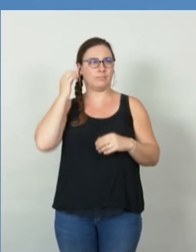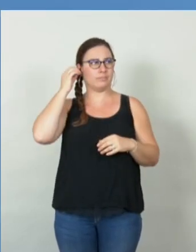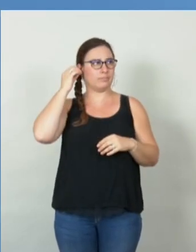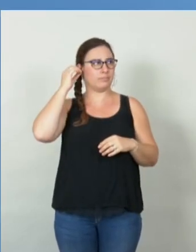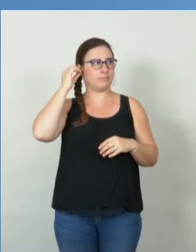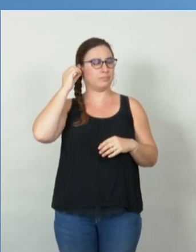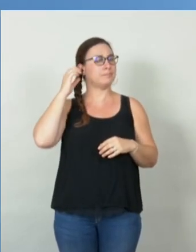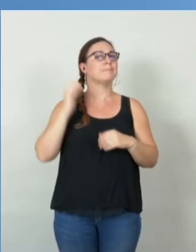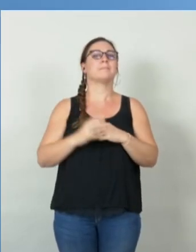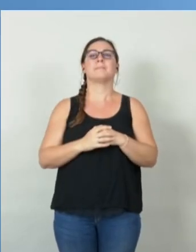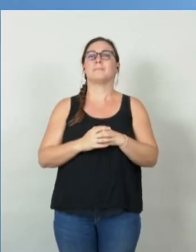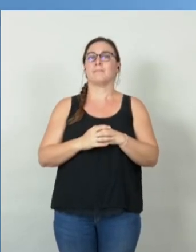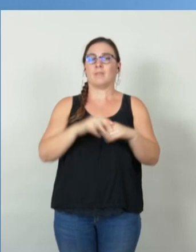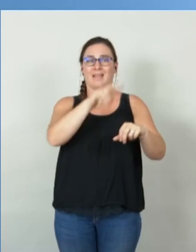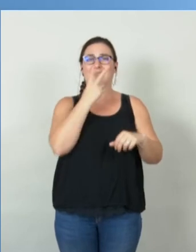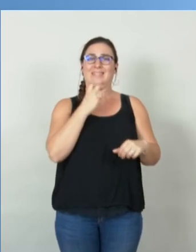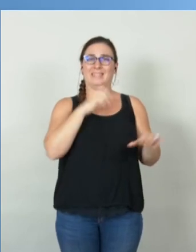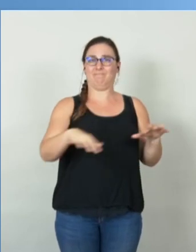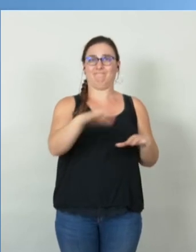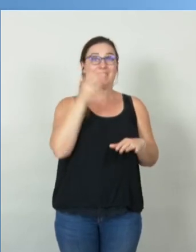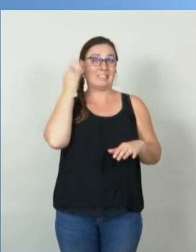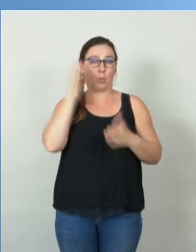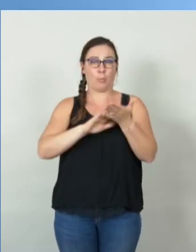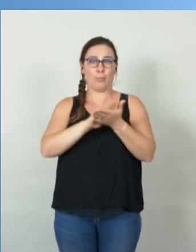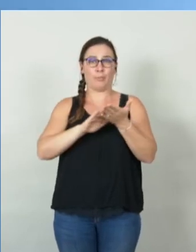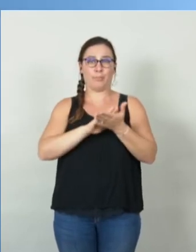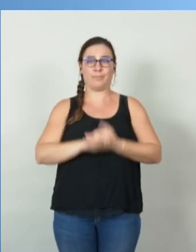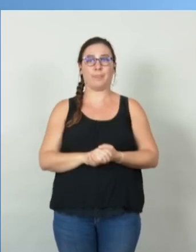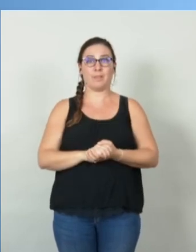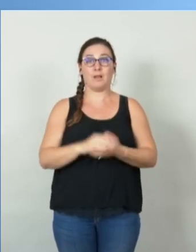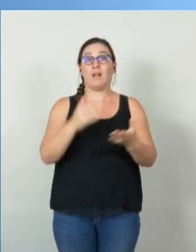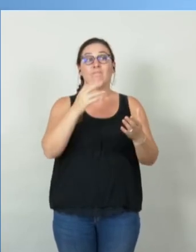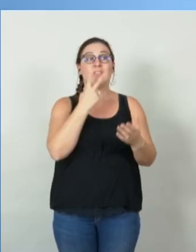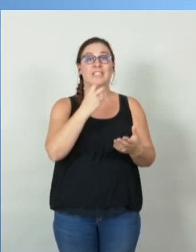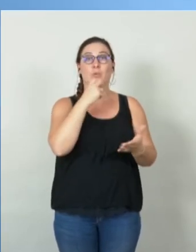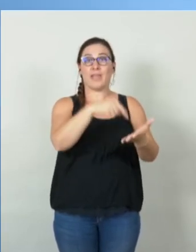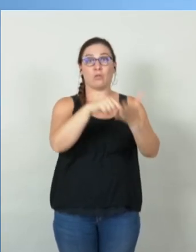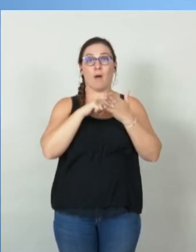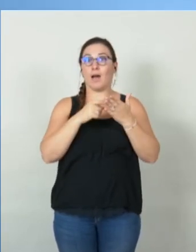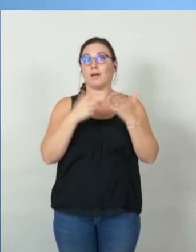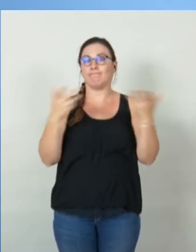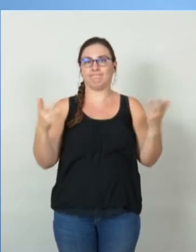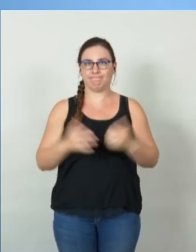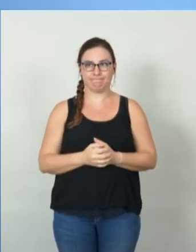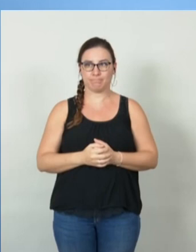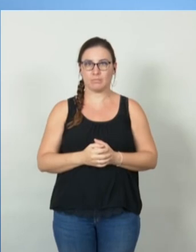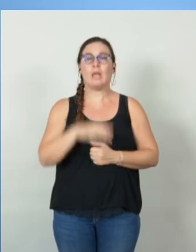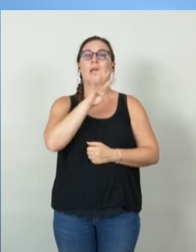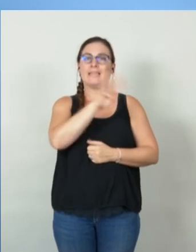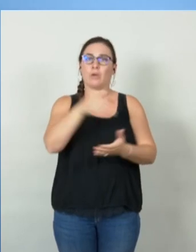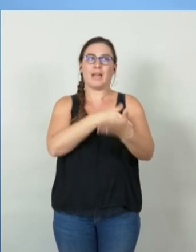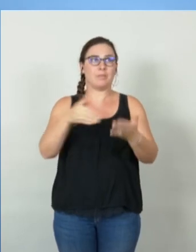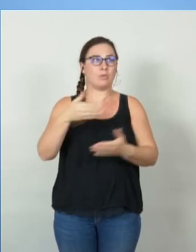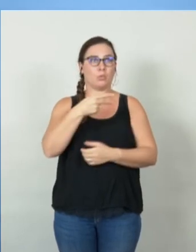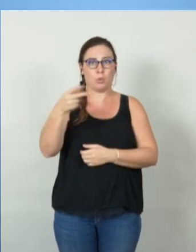bah le contribuable doit payer alors 44 millions d'euros par an en